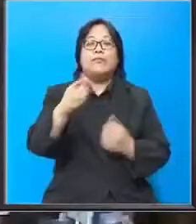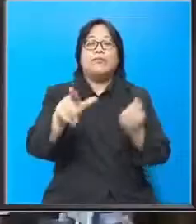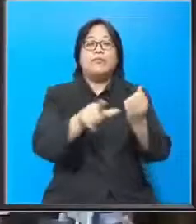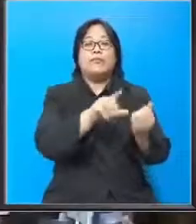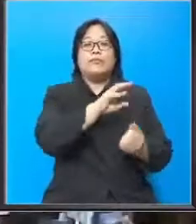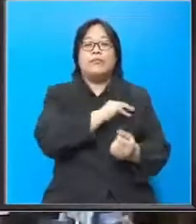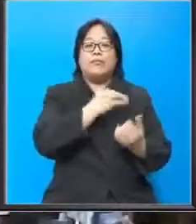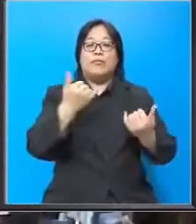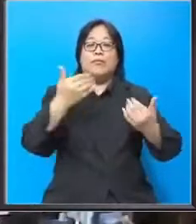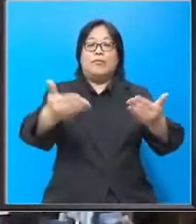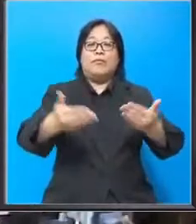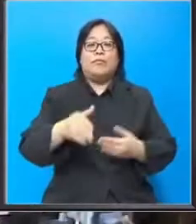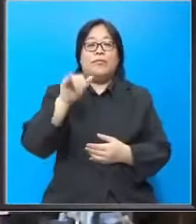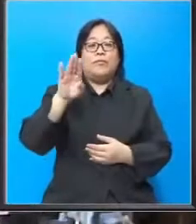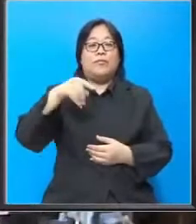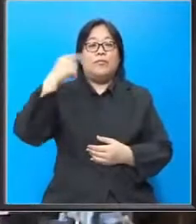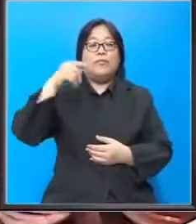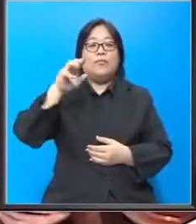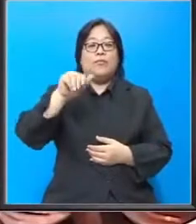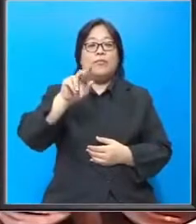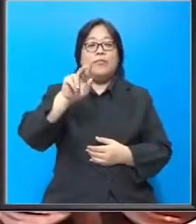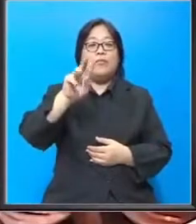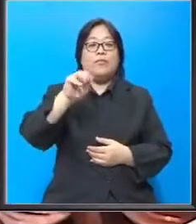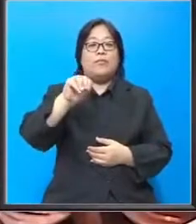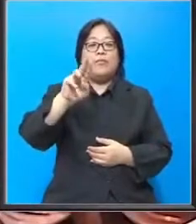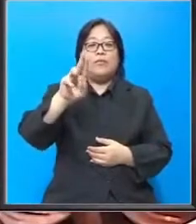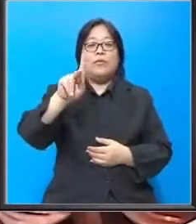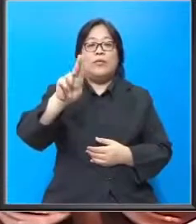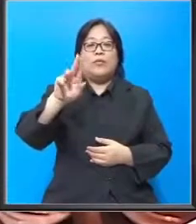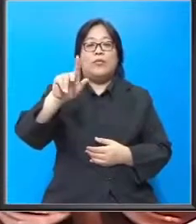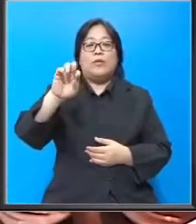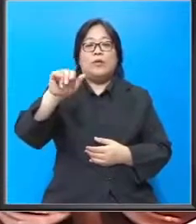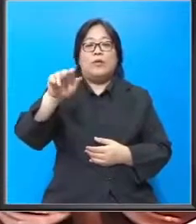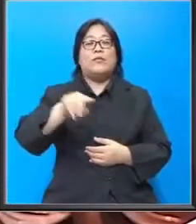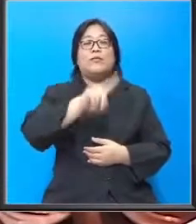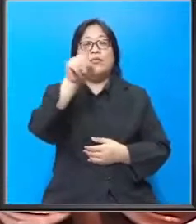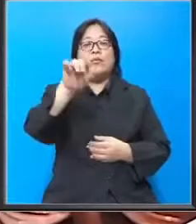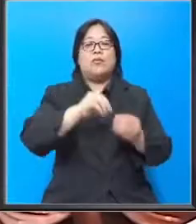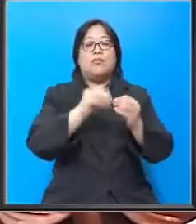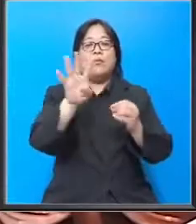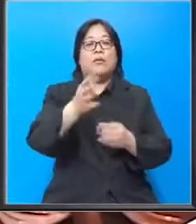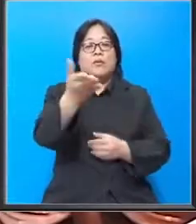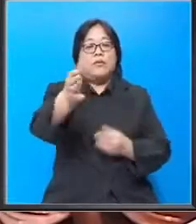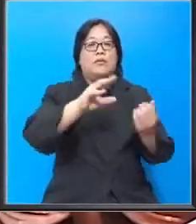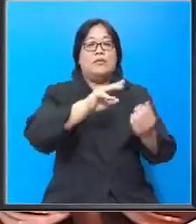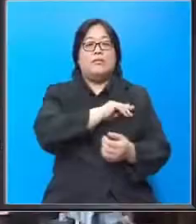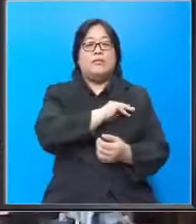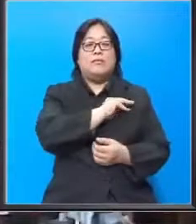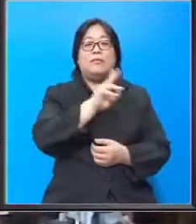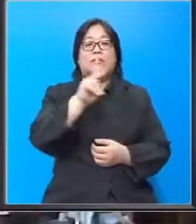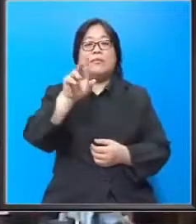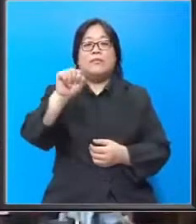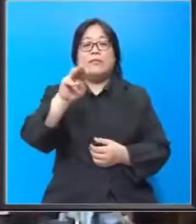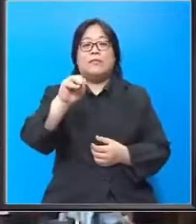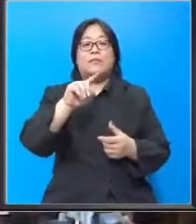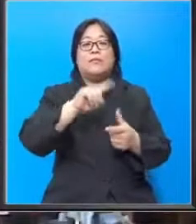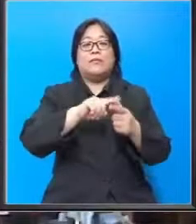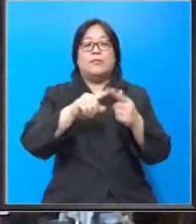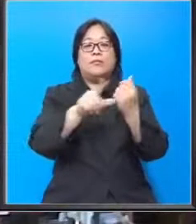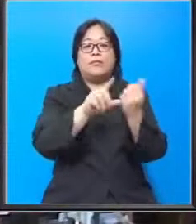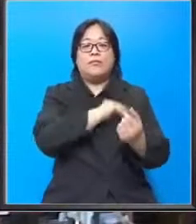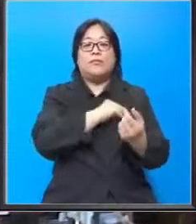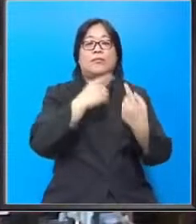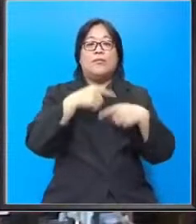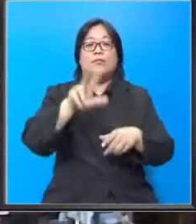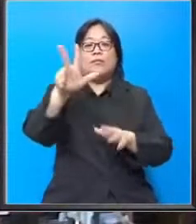lebih dalam hidup yang rahmat Tuhan m kulasegaran ipuh barongsai keempat Jalan Menteri semua manusia ketinggalan jawab